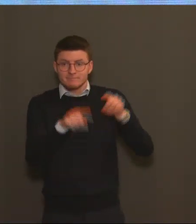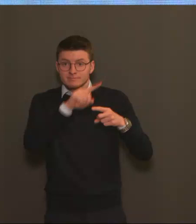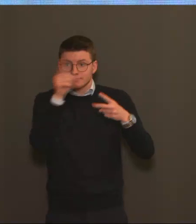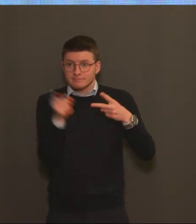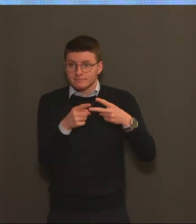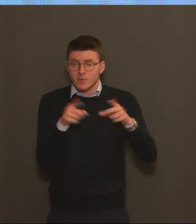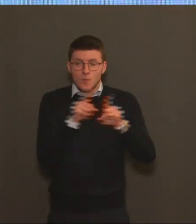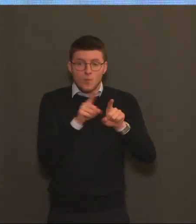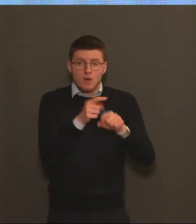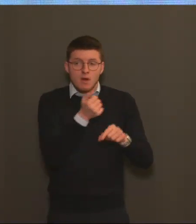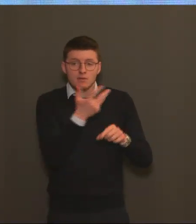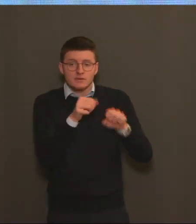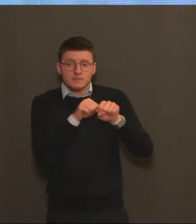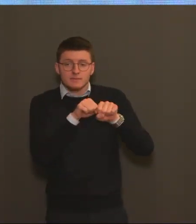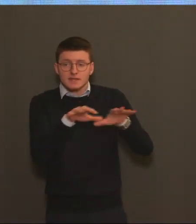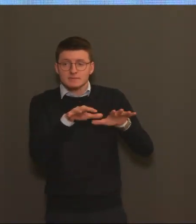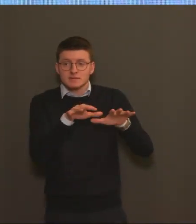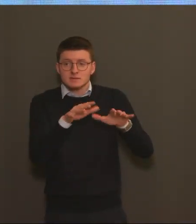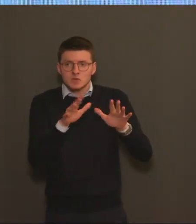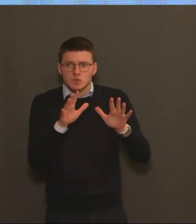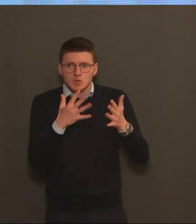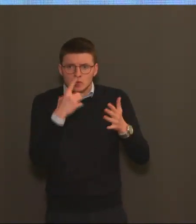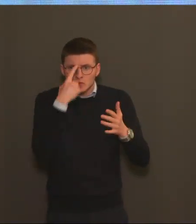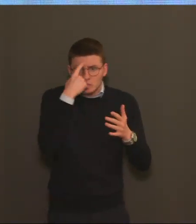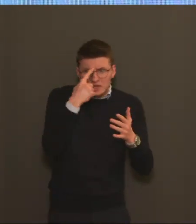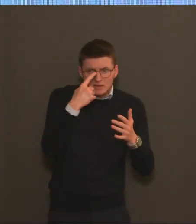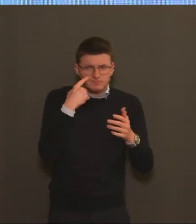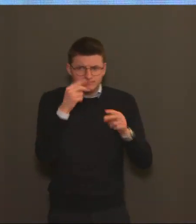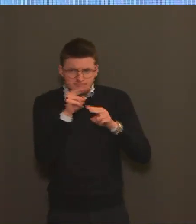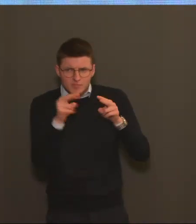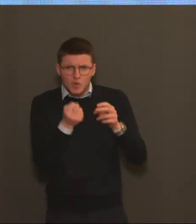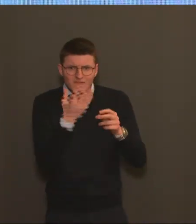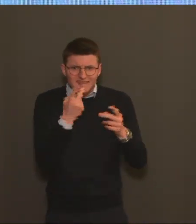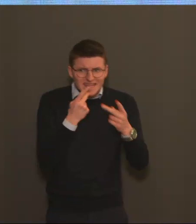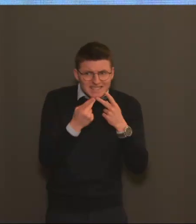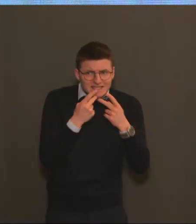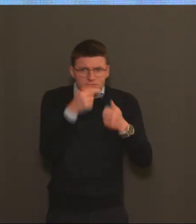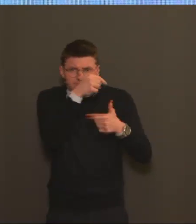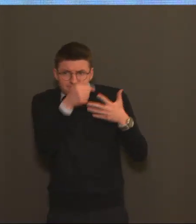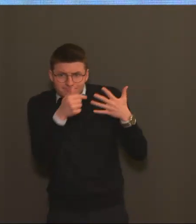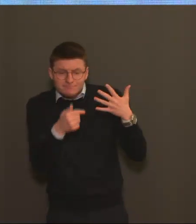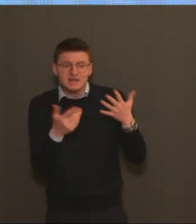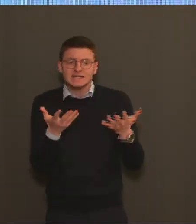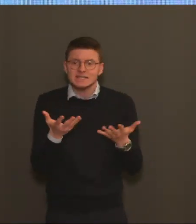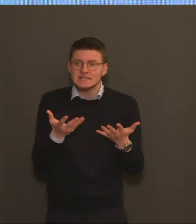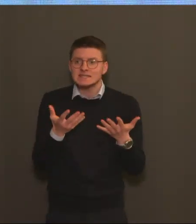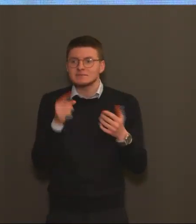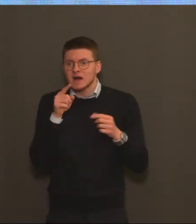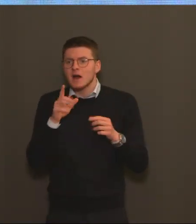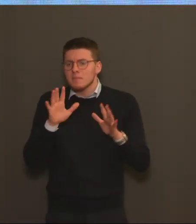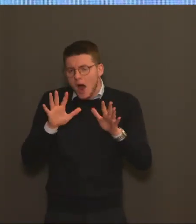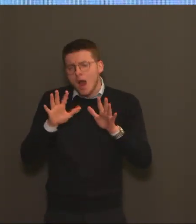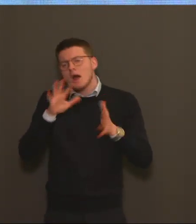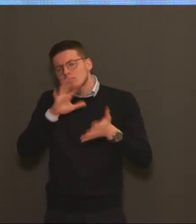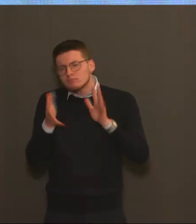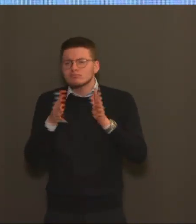uw testbeleid. Hoeveel mensen laten zich testen, hoeveel testen worden er uitgevoerd. Maar grosso modo lijken die verhoudingen nog